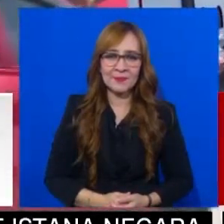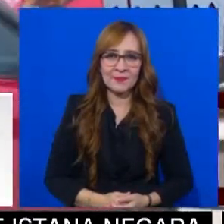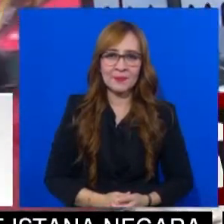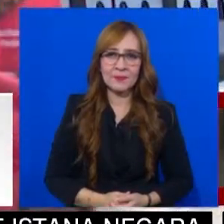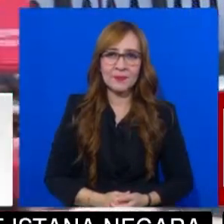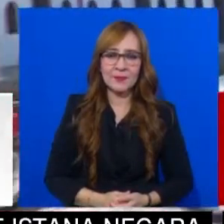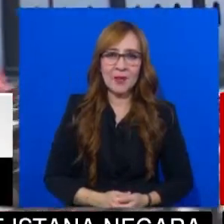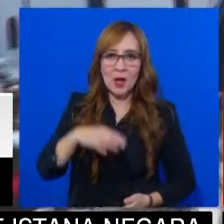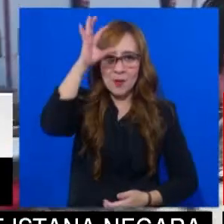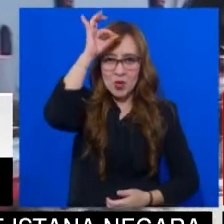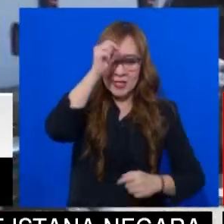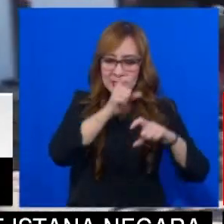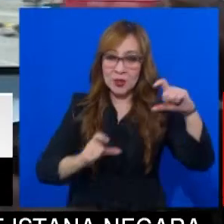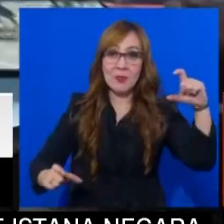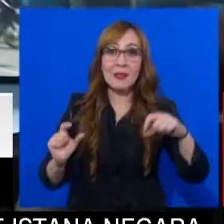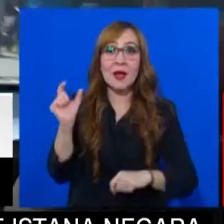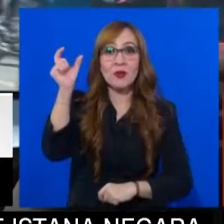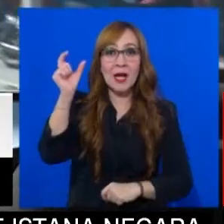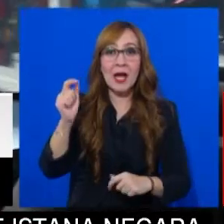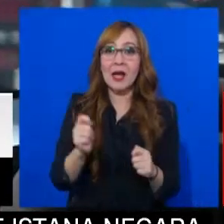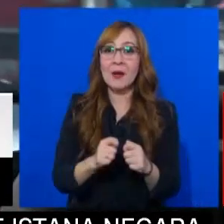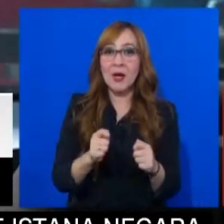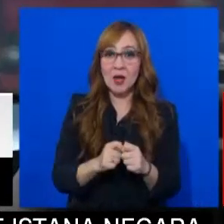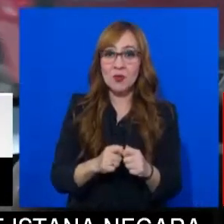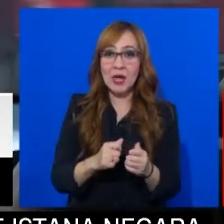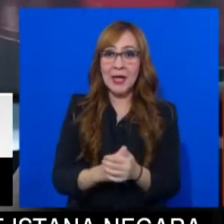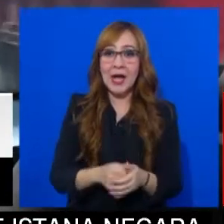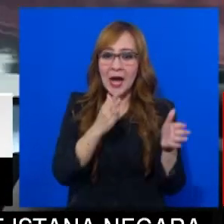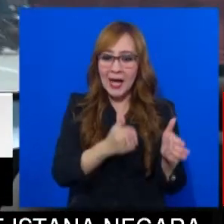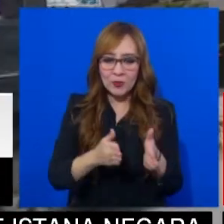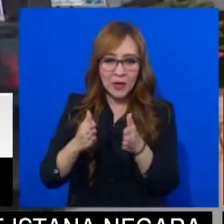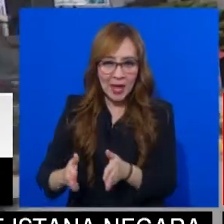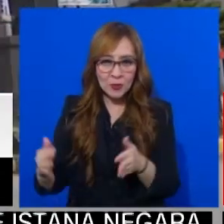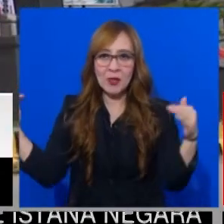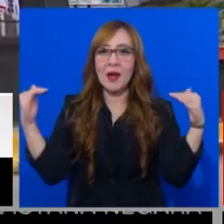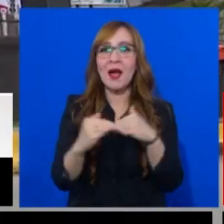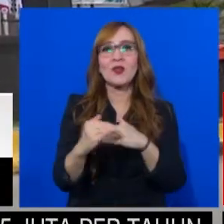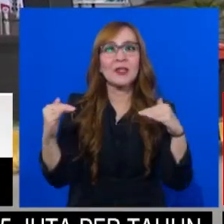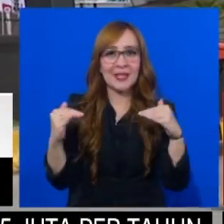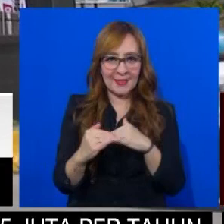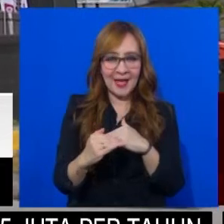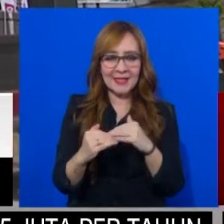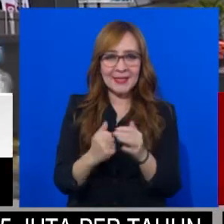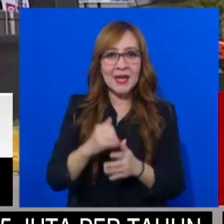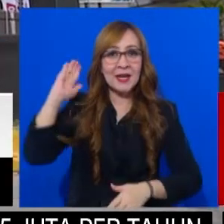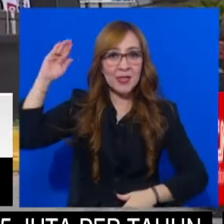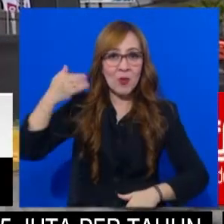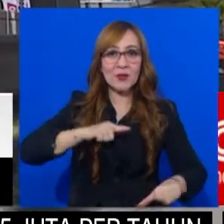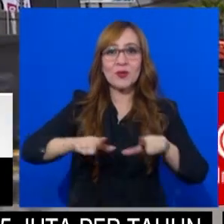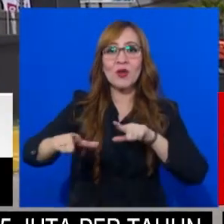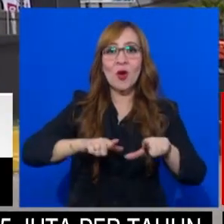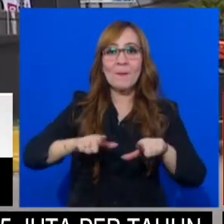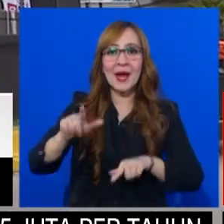Sementara itu, Polda Sumatera Utara akan melakukan rekayasa arus lalu lintas di Kabupaten Toba selama penyelenggaraan F1 Powerboat Danau